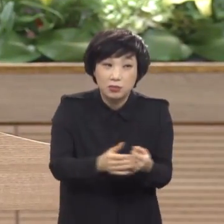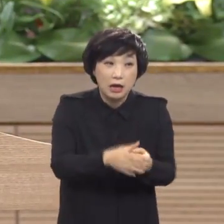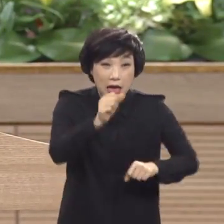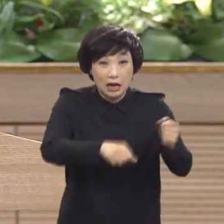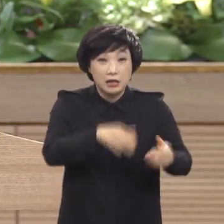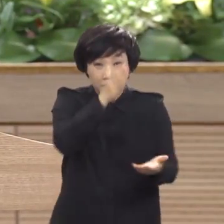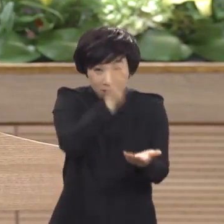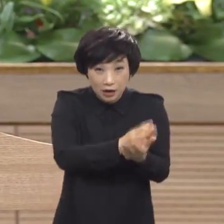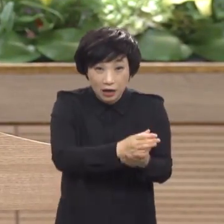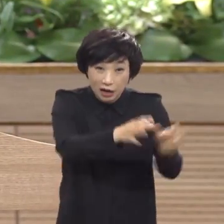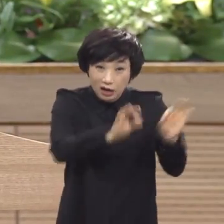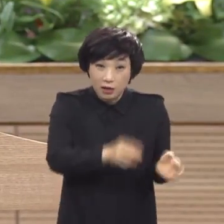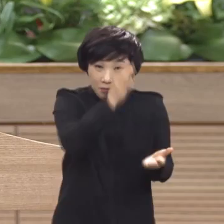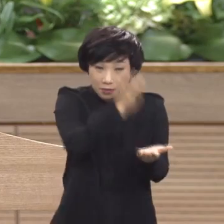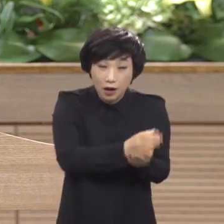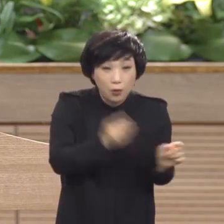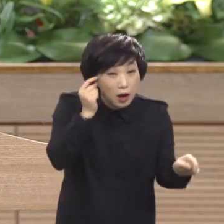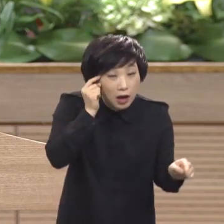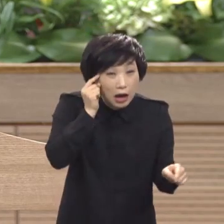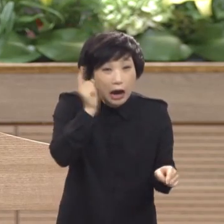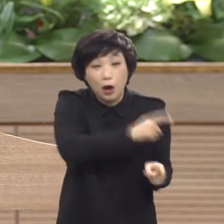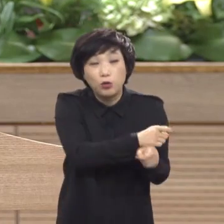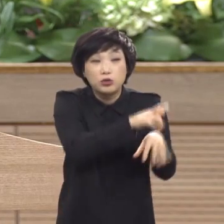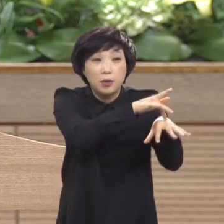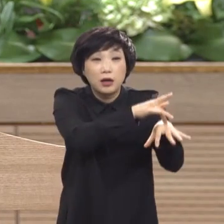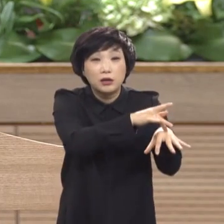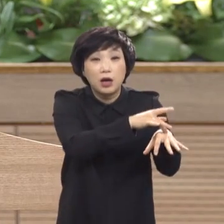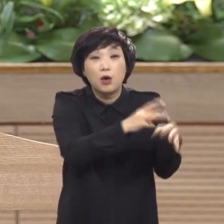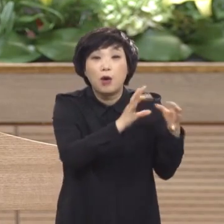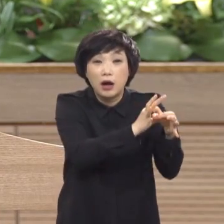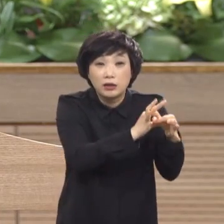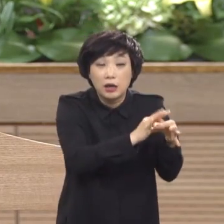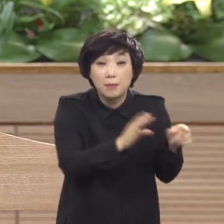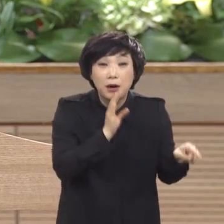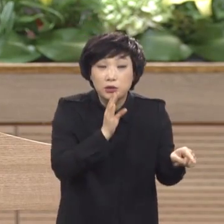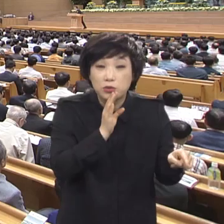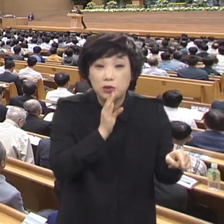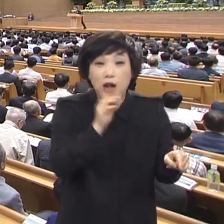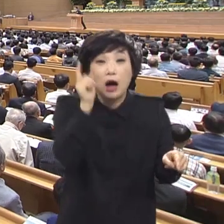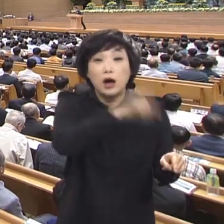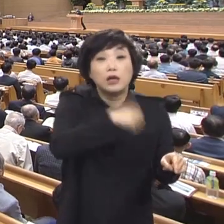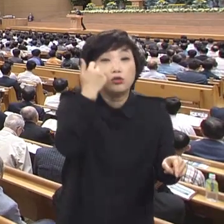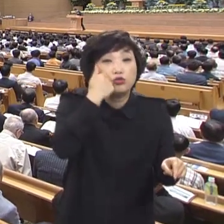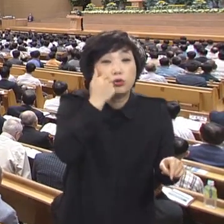저는 악한 자에 속하여 그 아우를 죽였으니, 그 악한 자가 누구요?